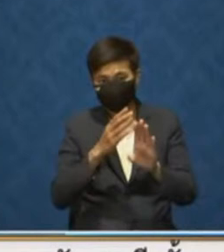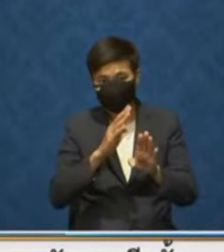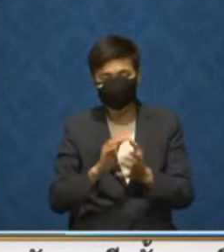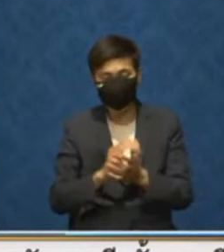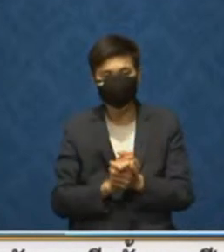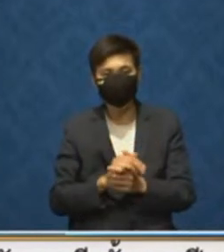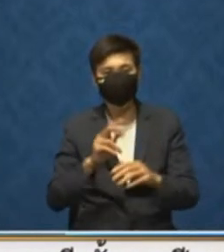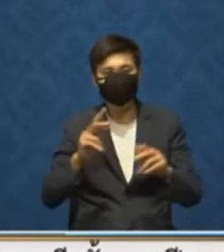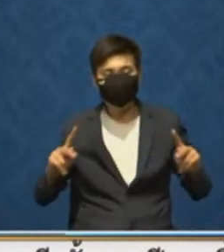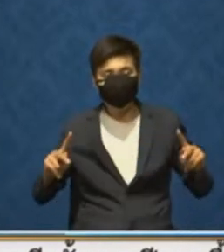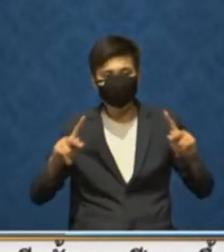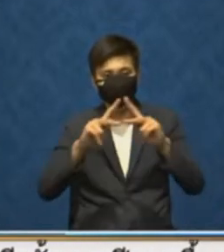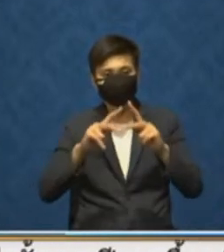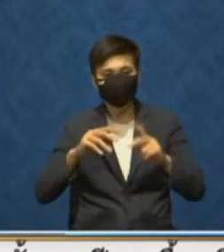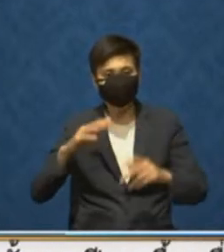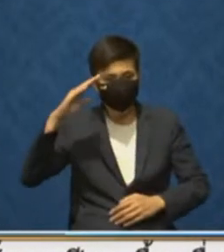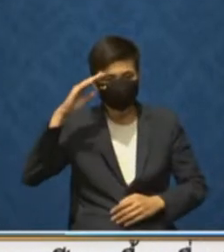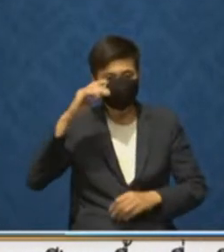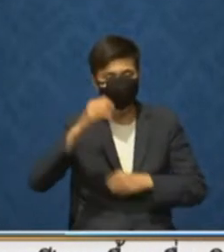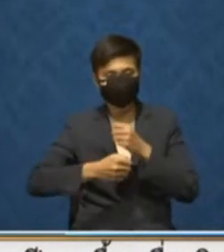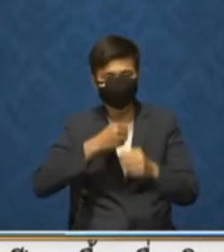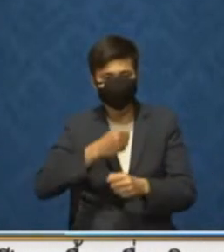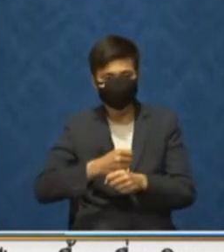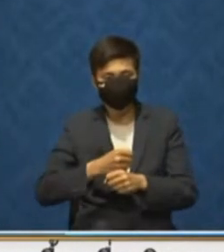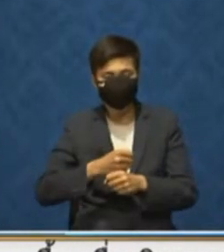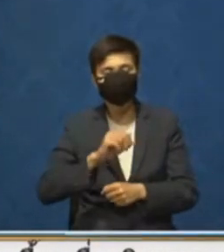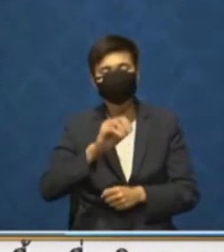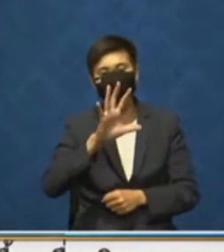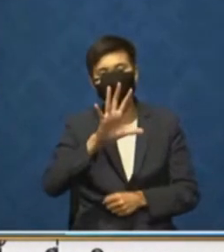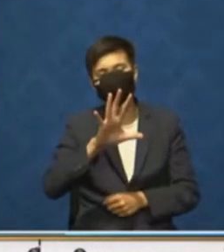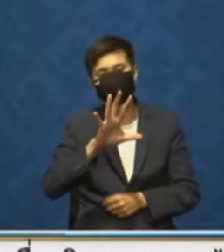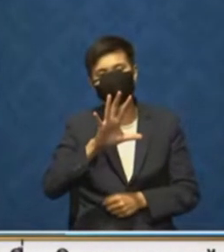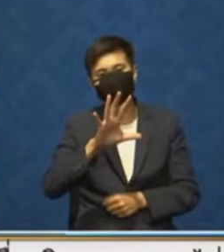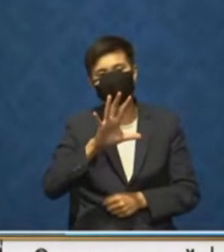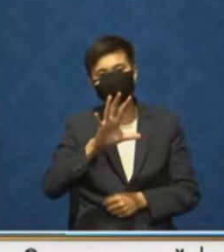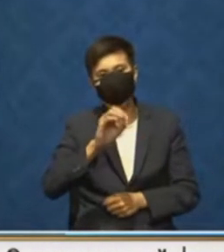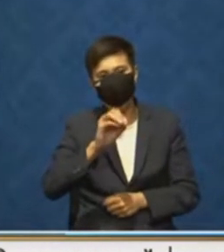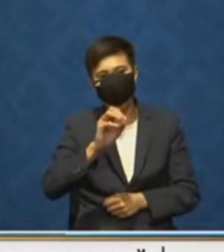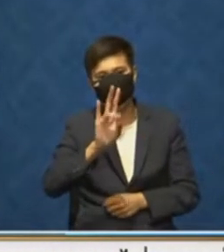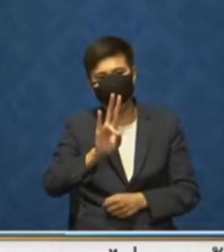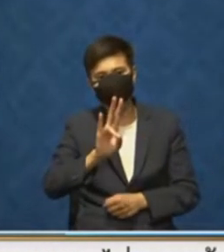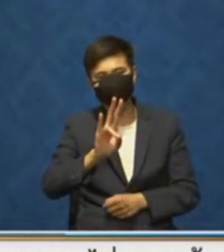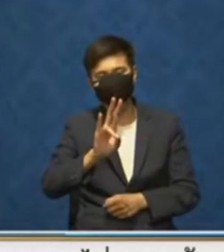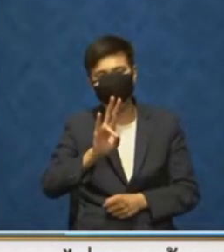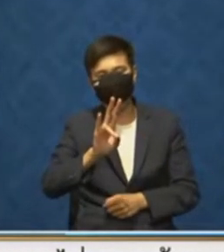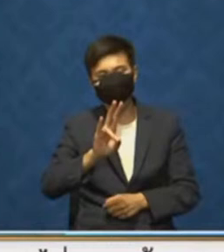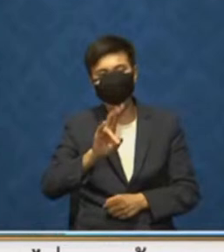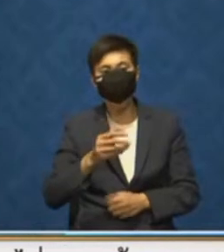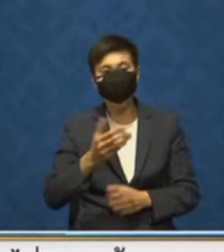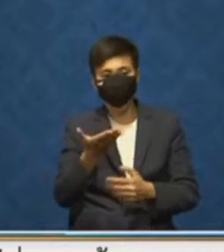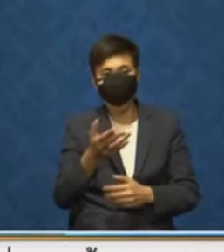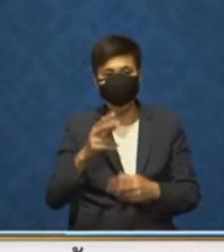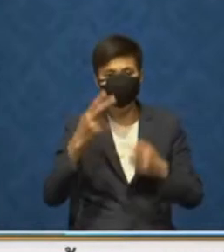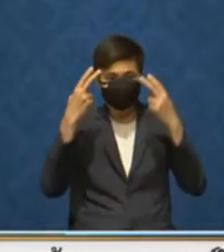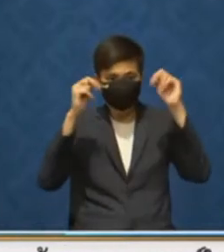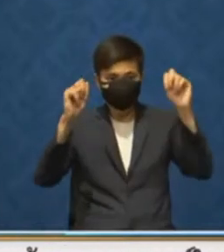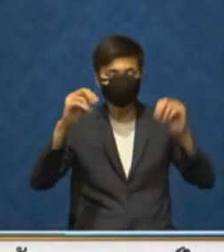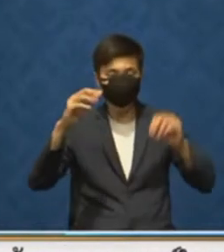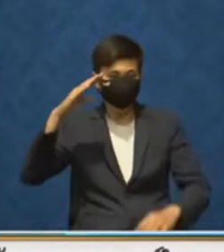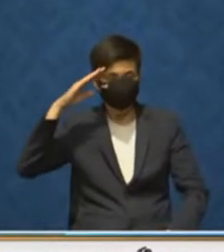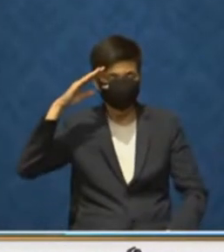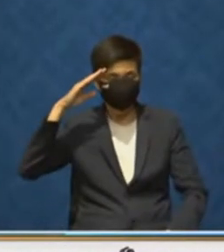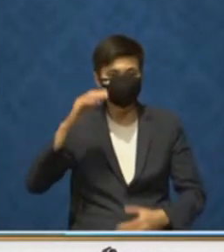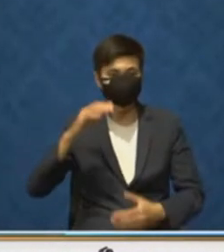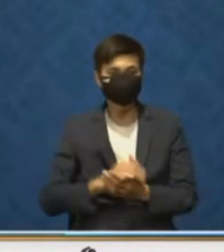กลาโหมแต่ปีห้าเจ็ดถึง 6 5สมัยคุณประยุทธ์ในสไลด์นะสีเขียวงบ